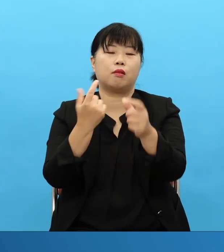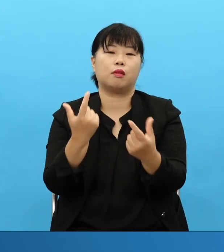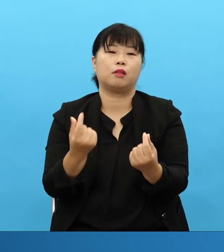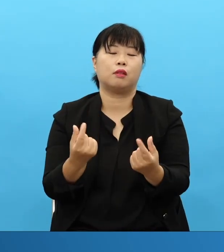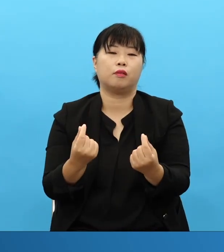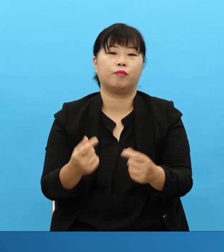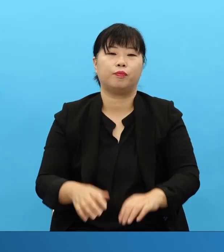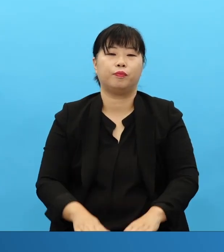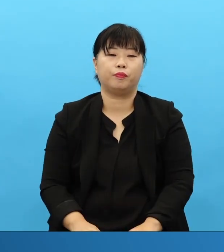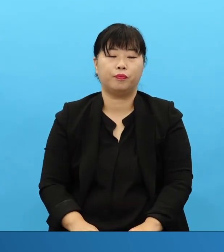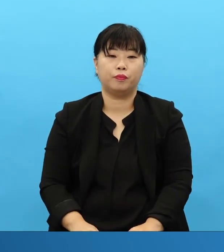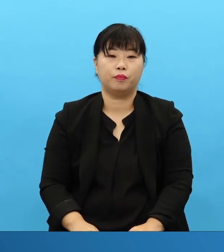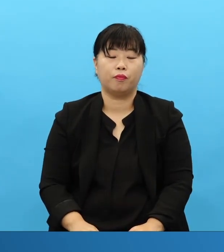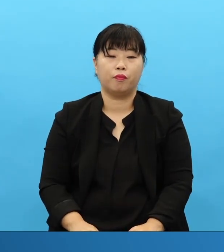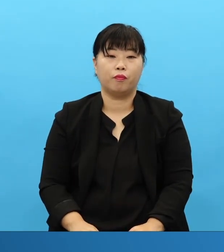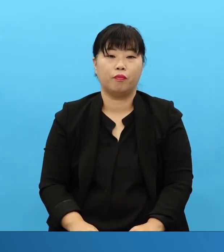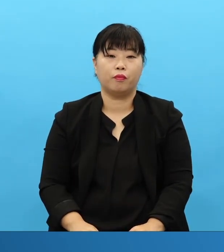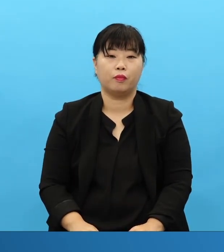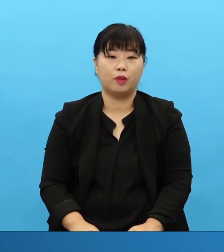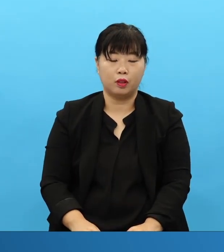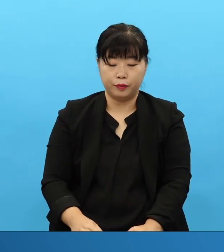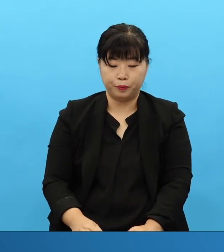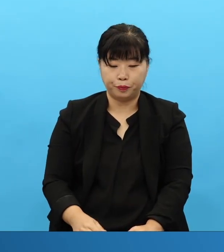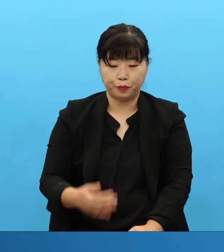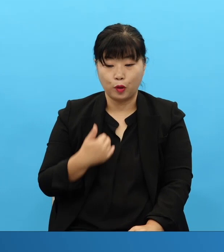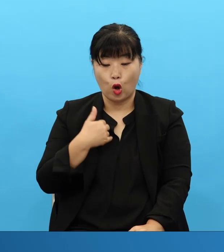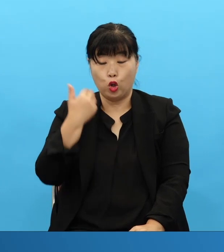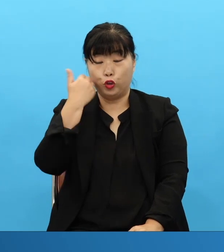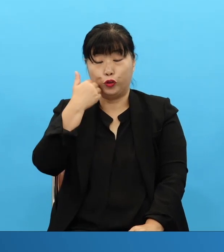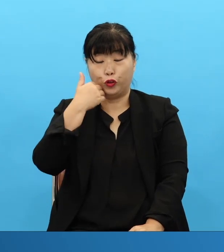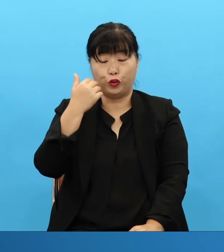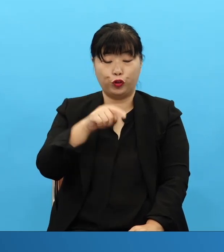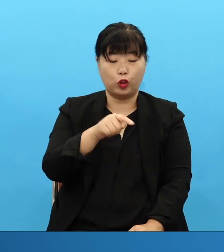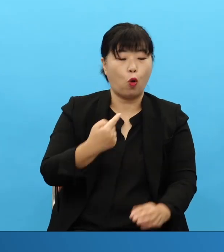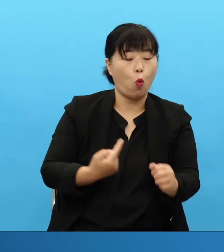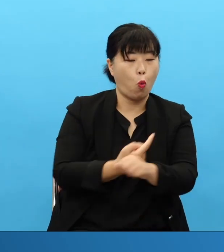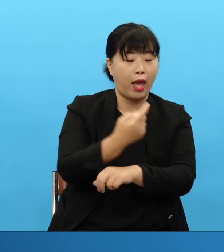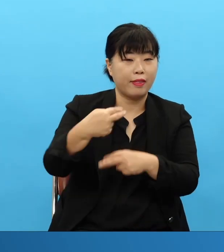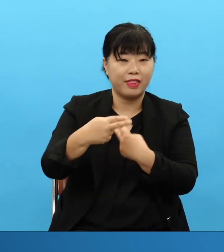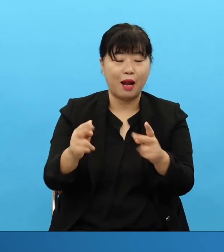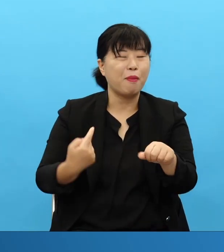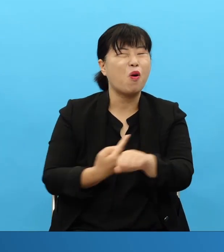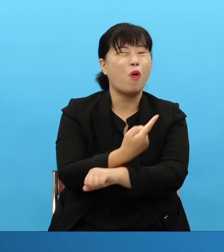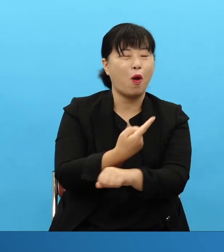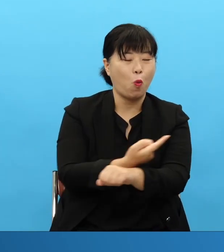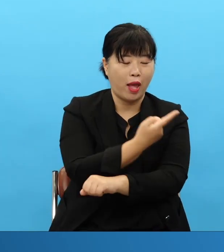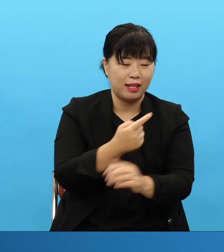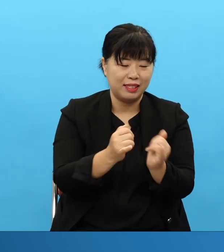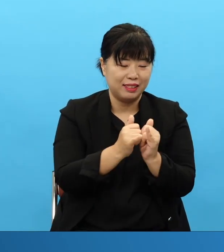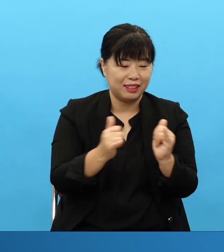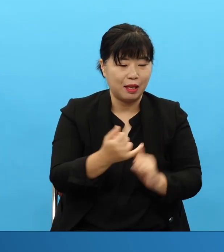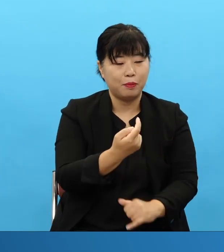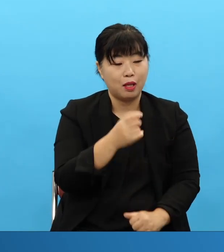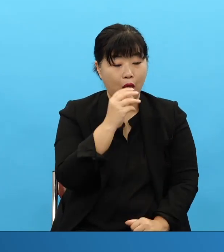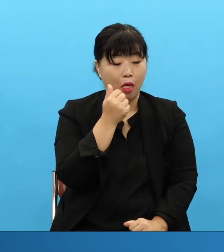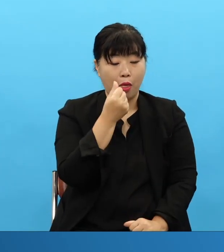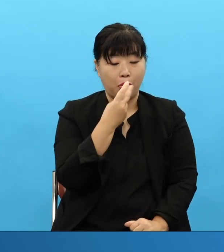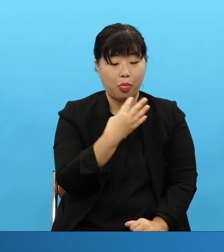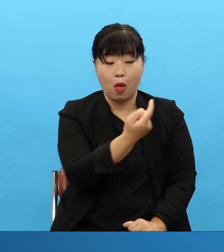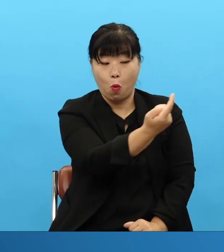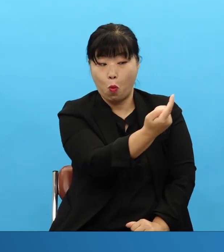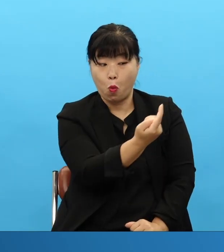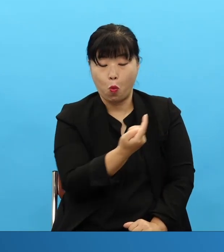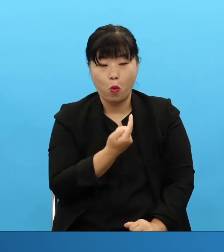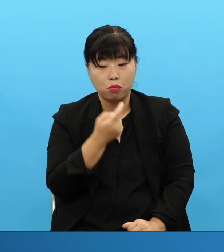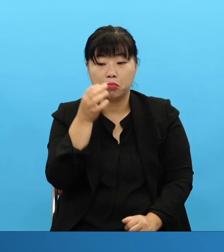보고 가면서 자기들끼리 한 얘기요. Then we had our pastors retreat, and we saw the people from our outside denomination came, and it's what they said amongst themselves.